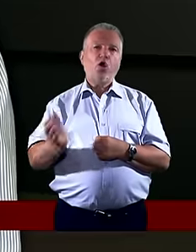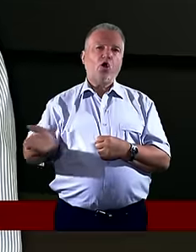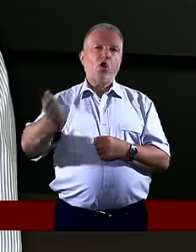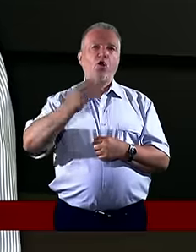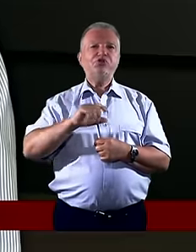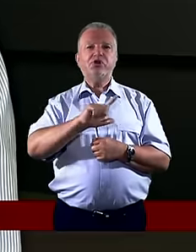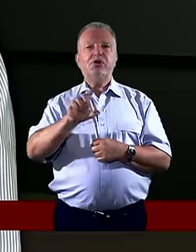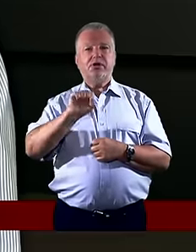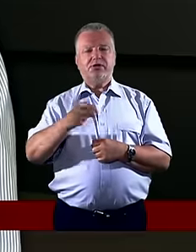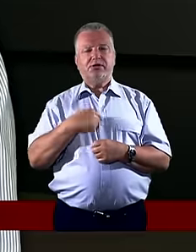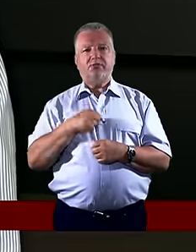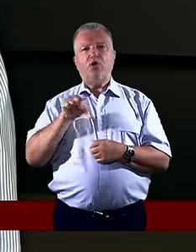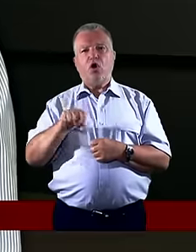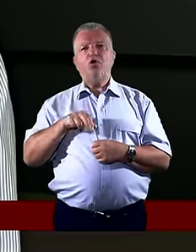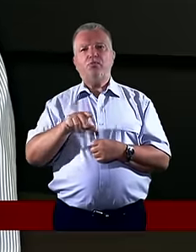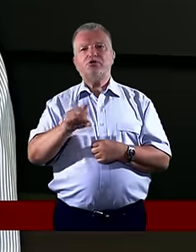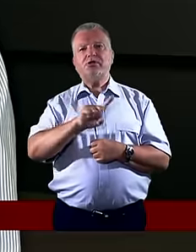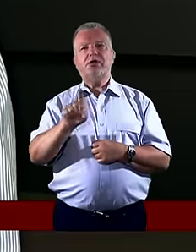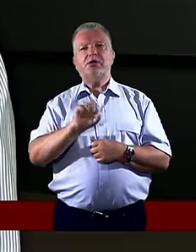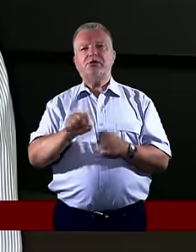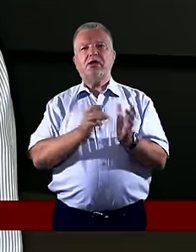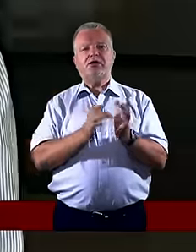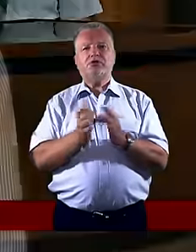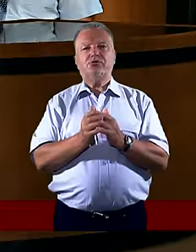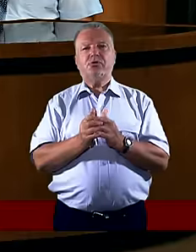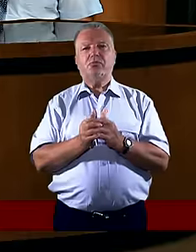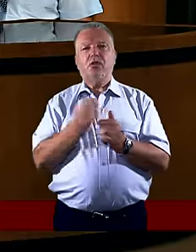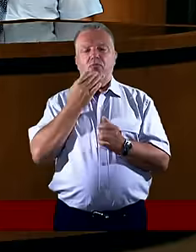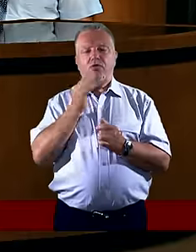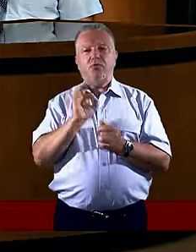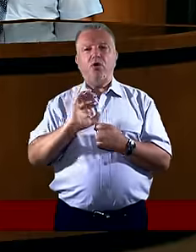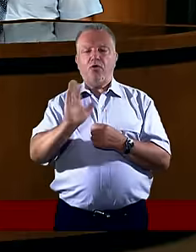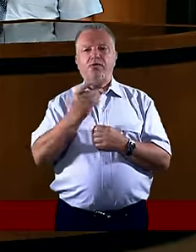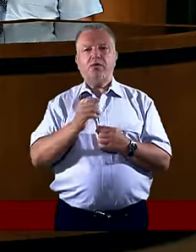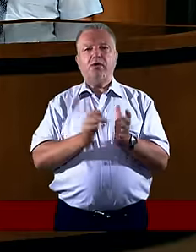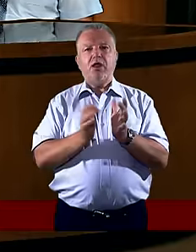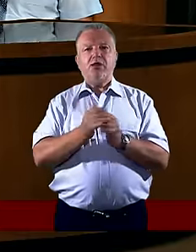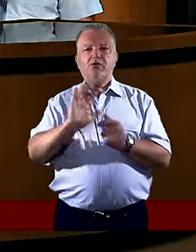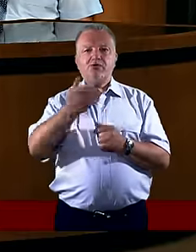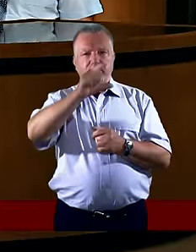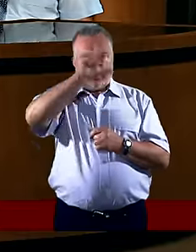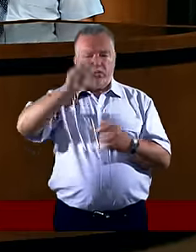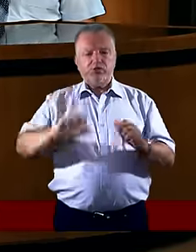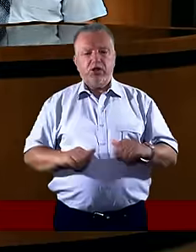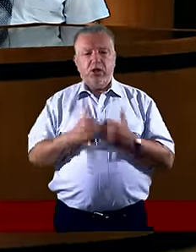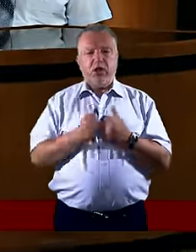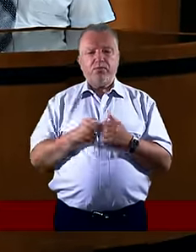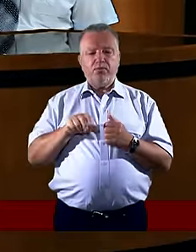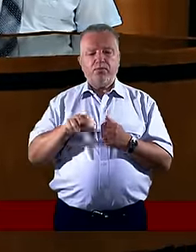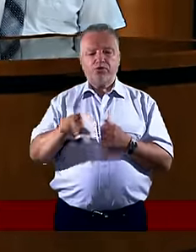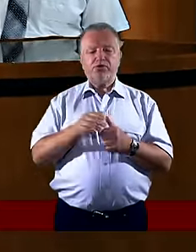stylu pójdź za mną. On poszedł za Panem Jezusem. Zobaczcie, mówimy o tych wezwaniach. Pan Jezus wzywa ludzi. Wzywa